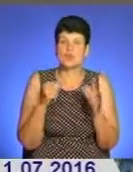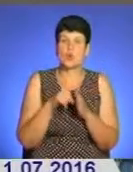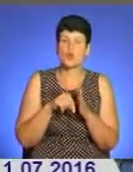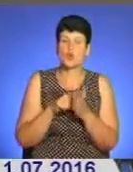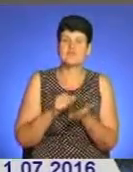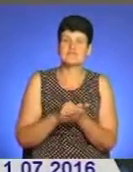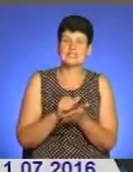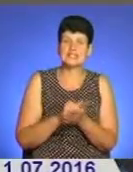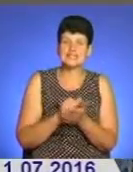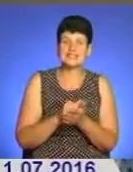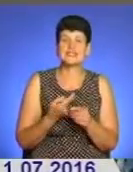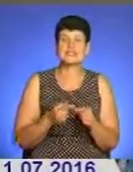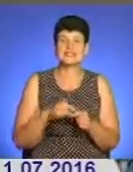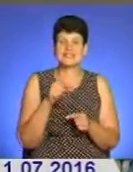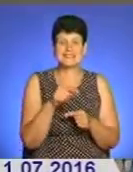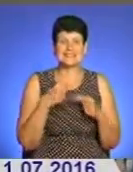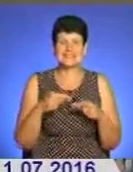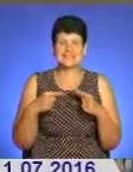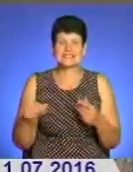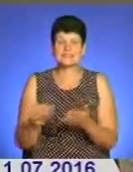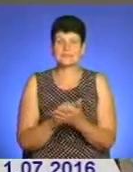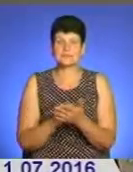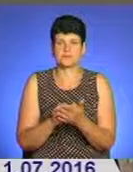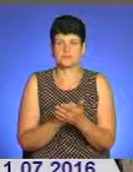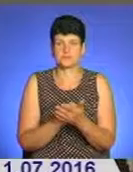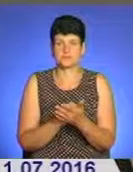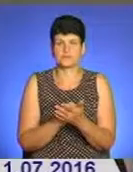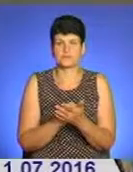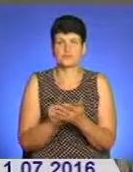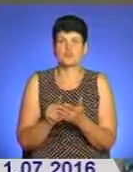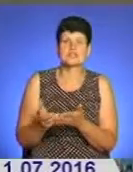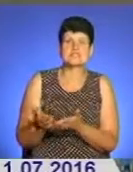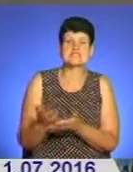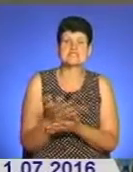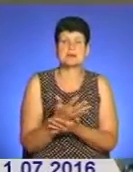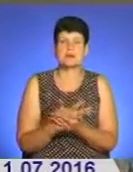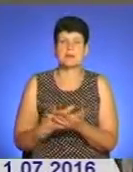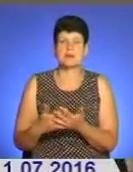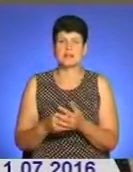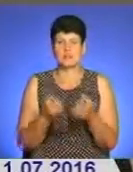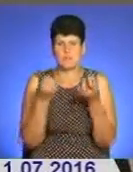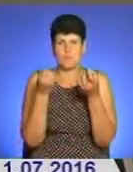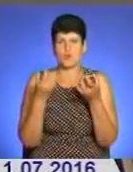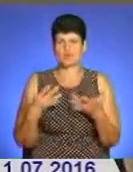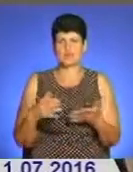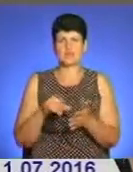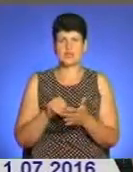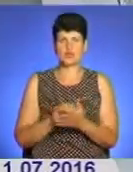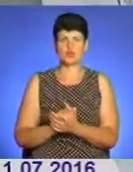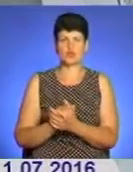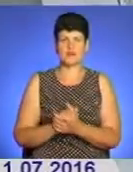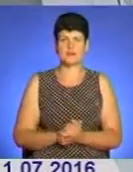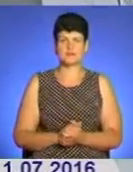у видавництві цих всіх друкованих видань, що збиралися простими членами